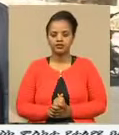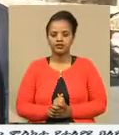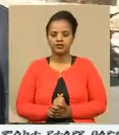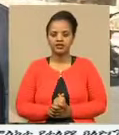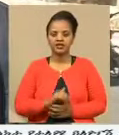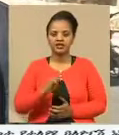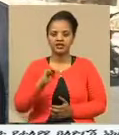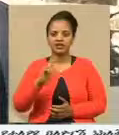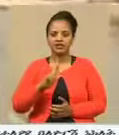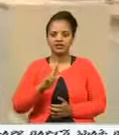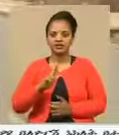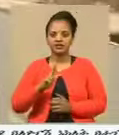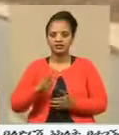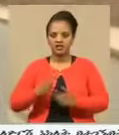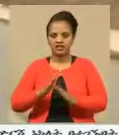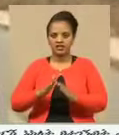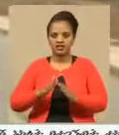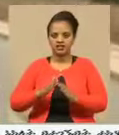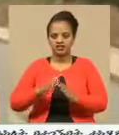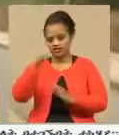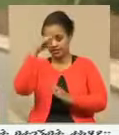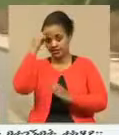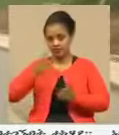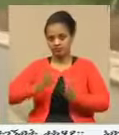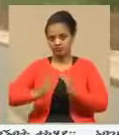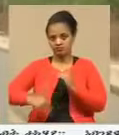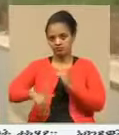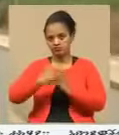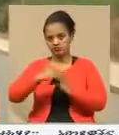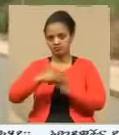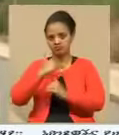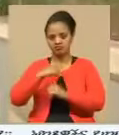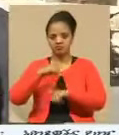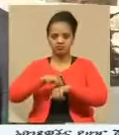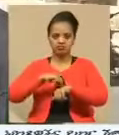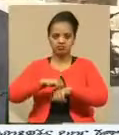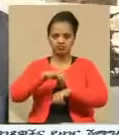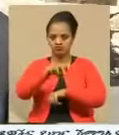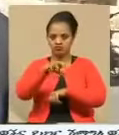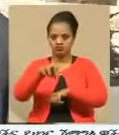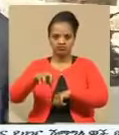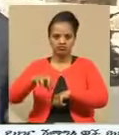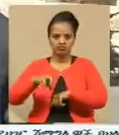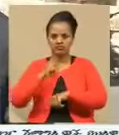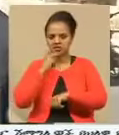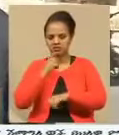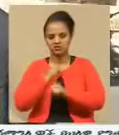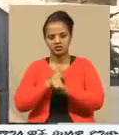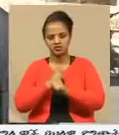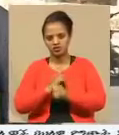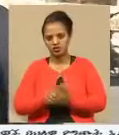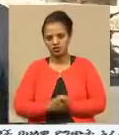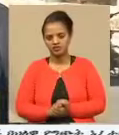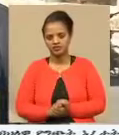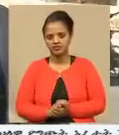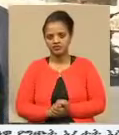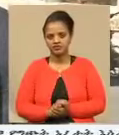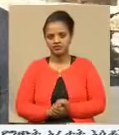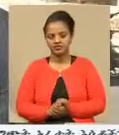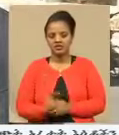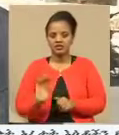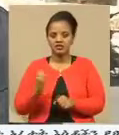የጠጠር መንገዶች ሁሉ በአስፓልት ተሸፍነዋል። ኮብልስቶን በጣም በሚገባ ተሰርቷል።